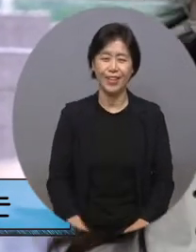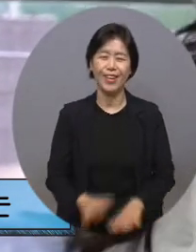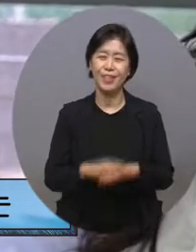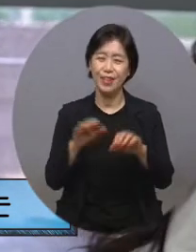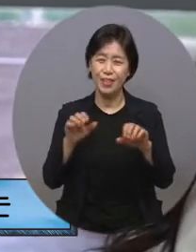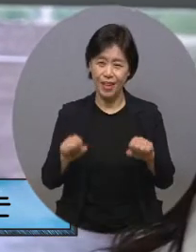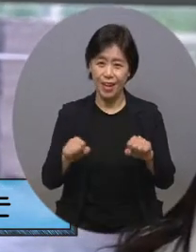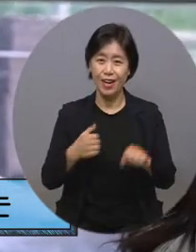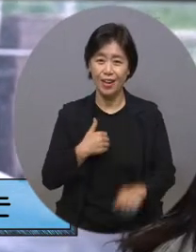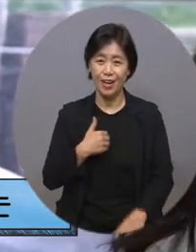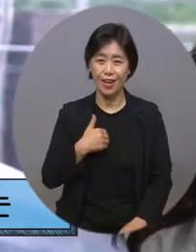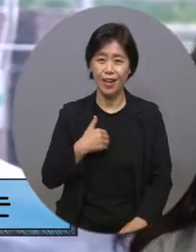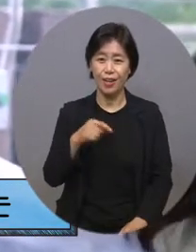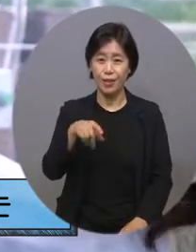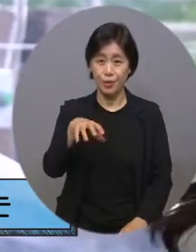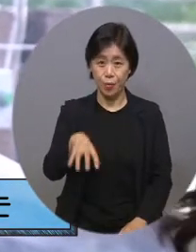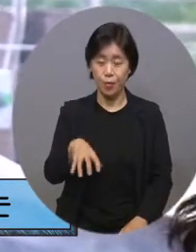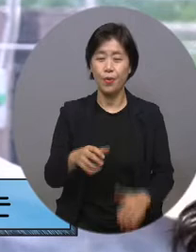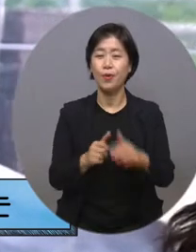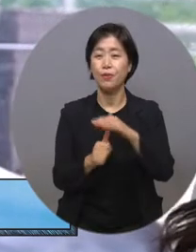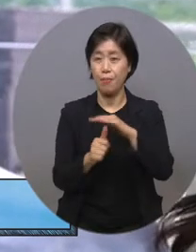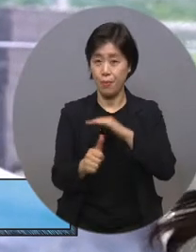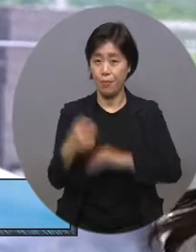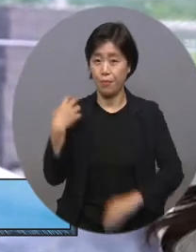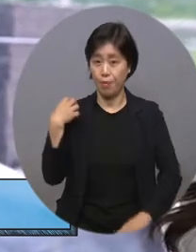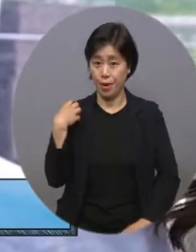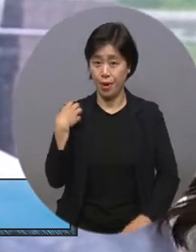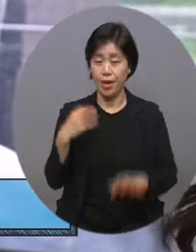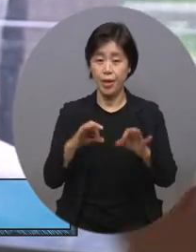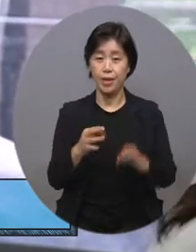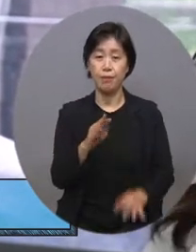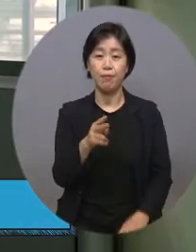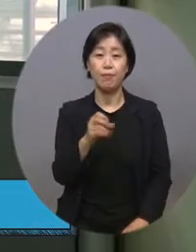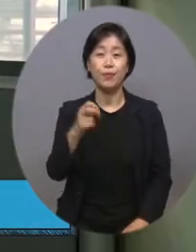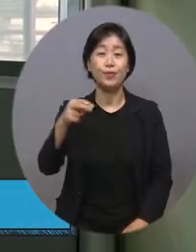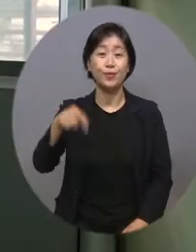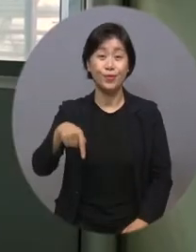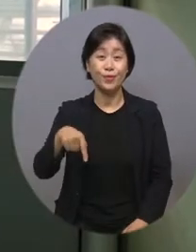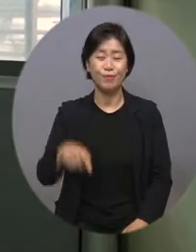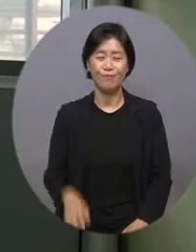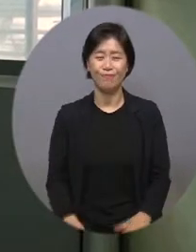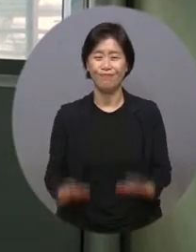안녕하십니까. 저는 푸르메 여주팜 대표를 맡고 있는 김병준으로 합니다.